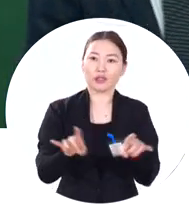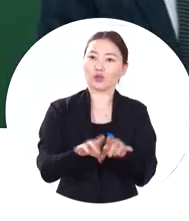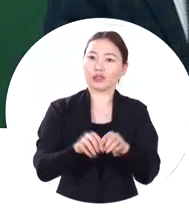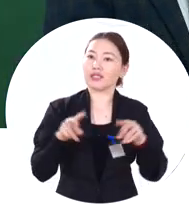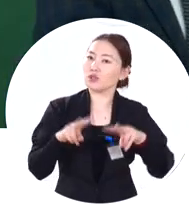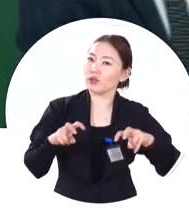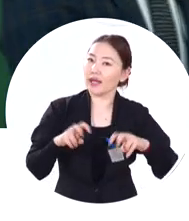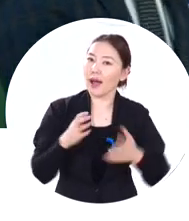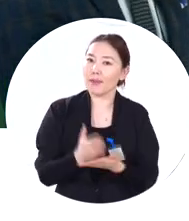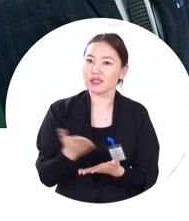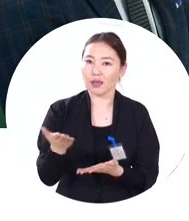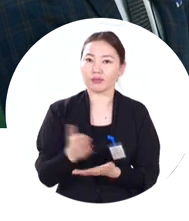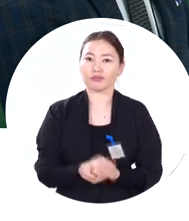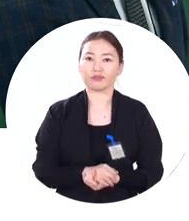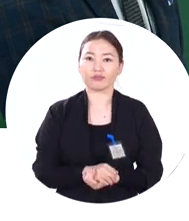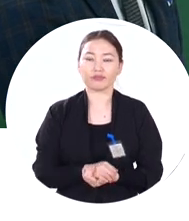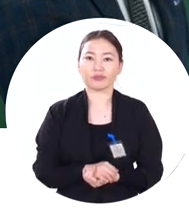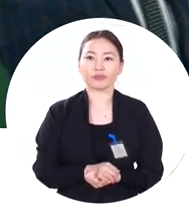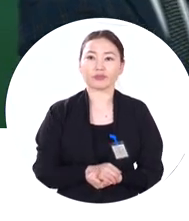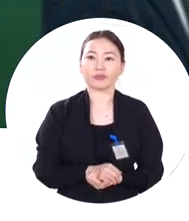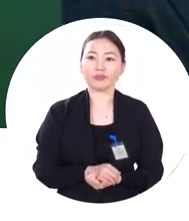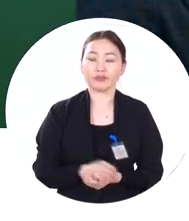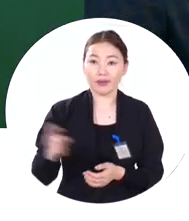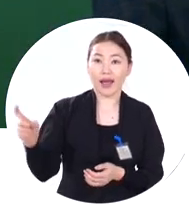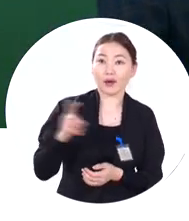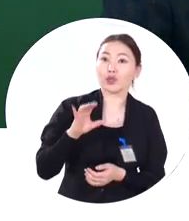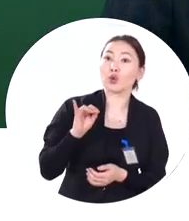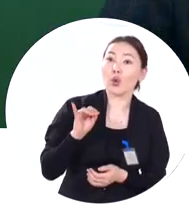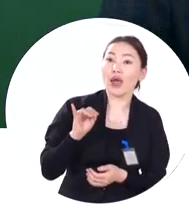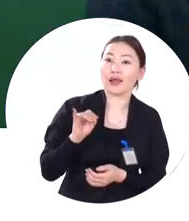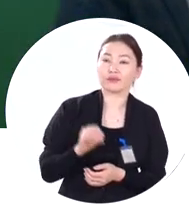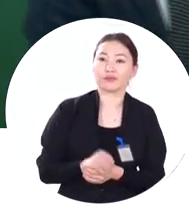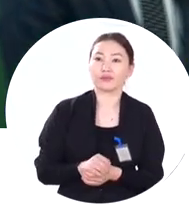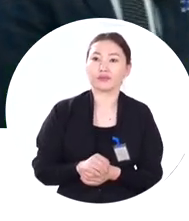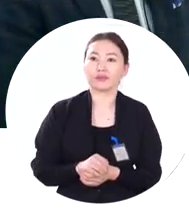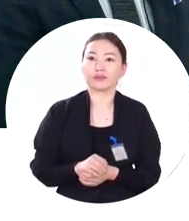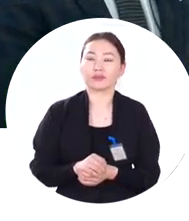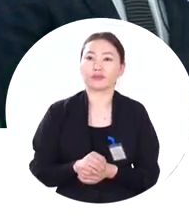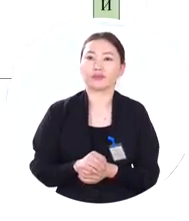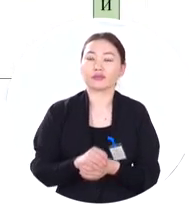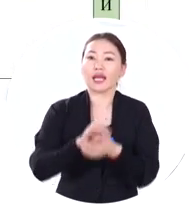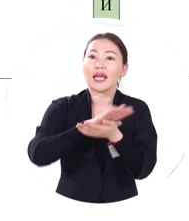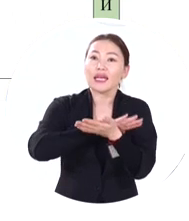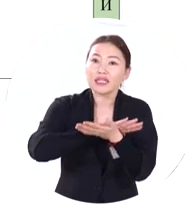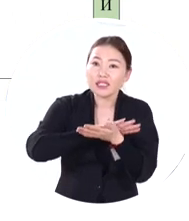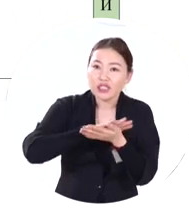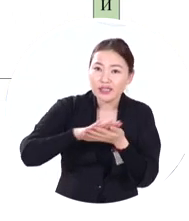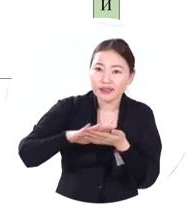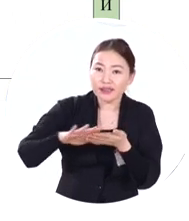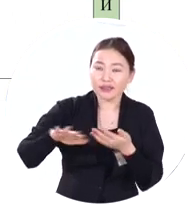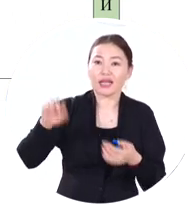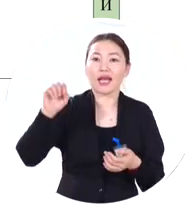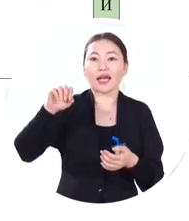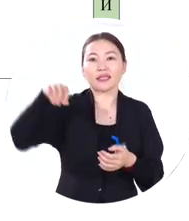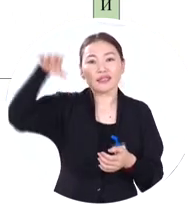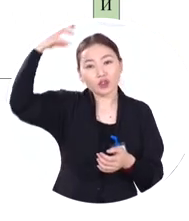явуулсан бодлогын нэр юу вэ гэсэн асуулт байсан. Хариулт нь бол шин засгийн бодлого гэсэн хариулт байна. За, босоогийн 3 дахь